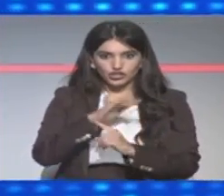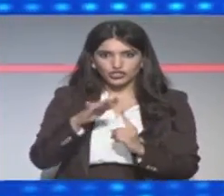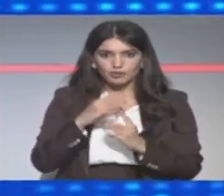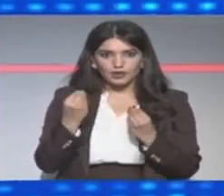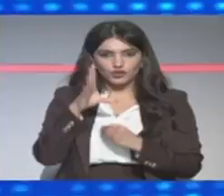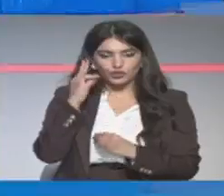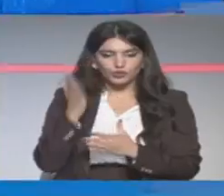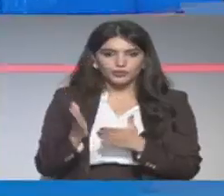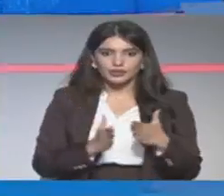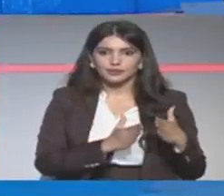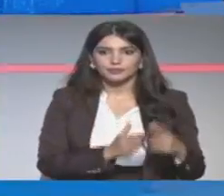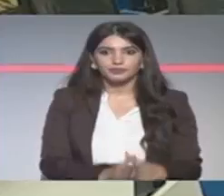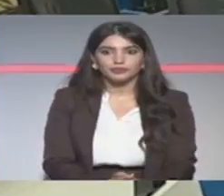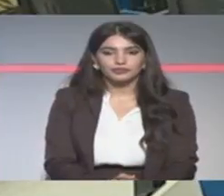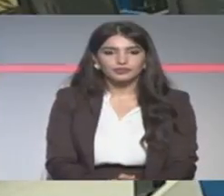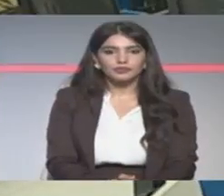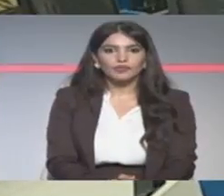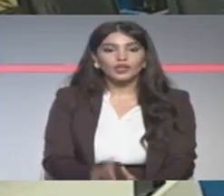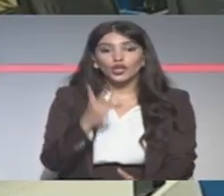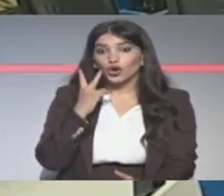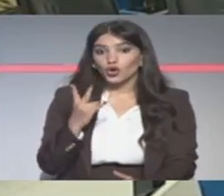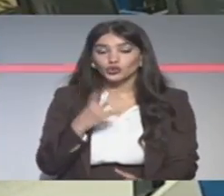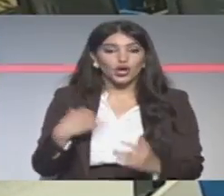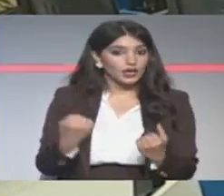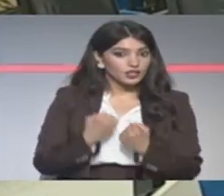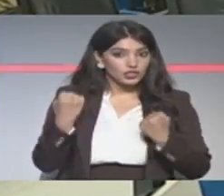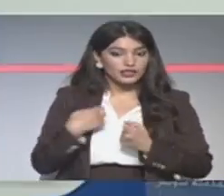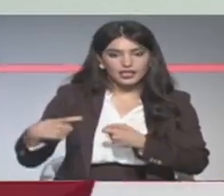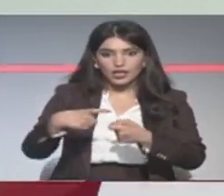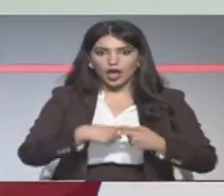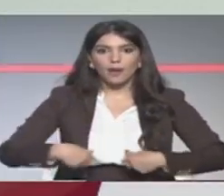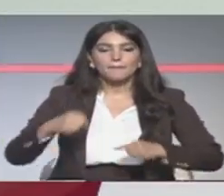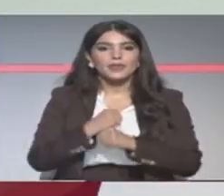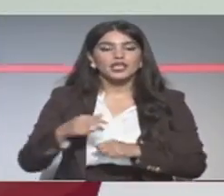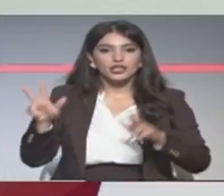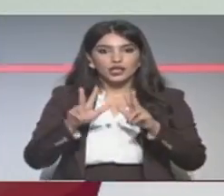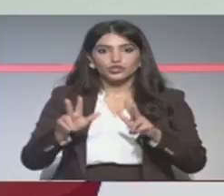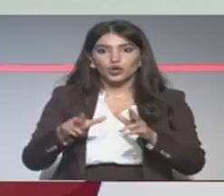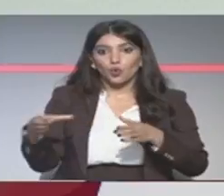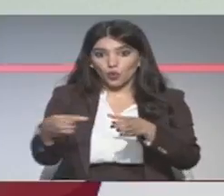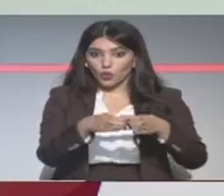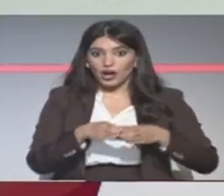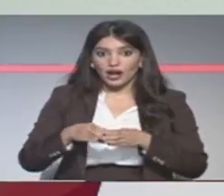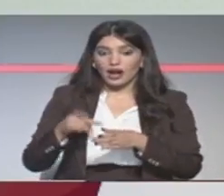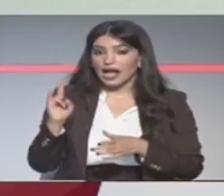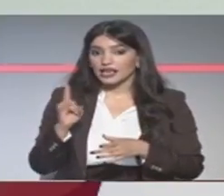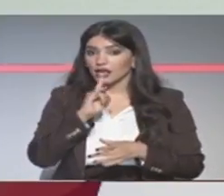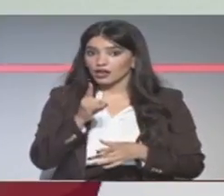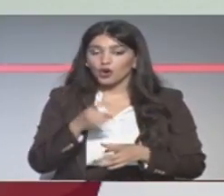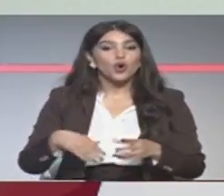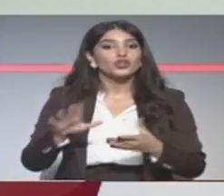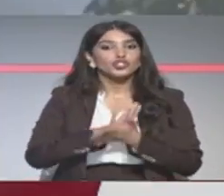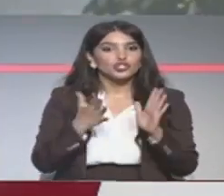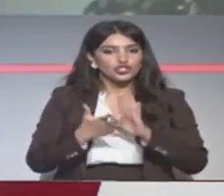بتونس. ربط نصل بين ناشطين في مجال الإعلام من هيئات تعديلية وجمعيات مدنية